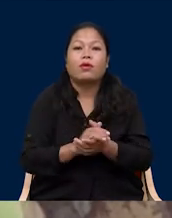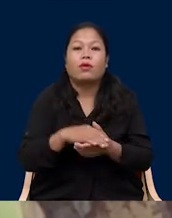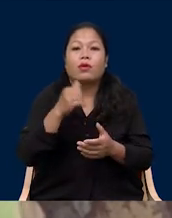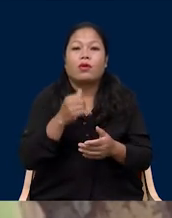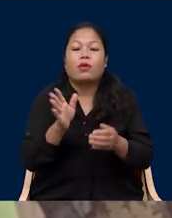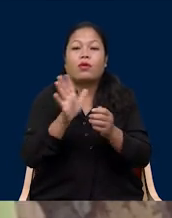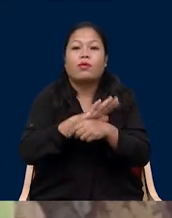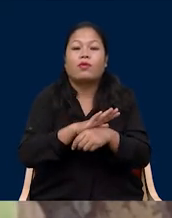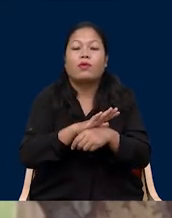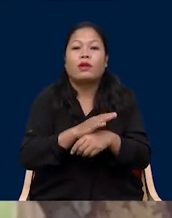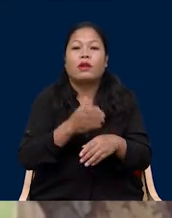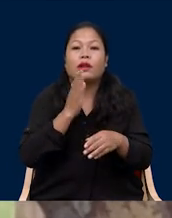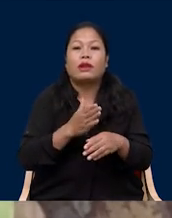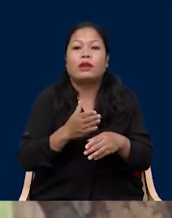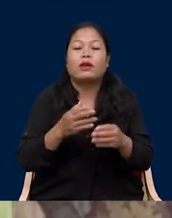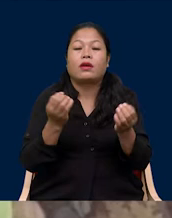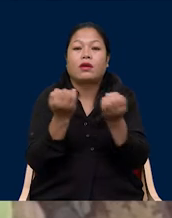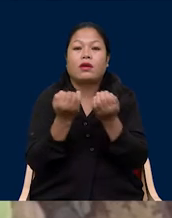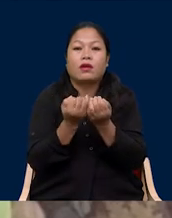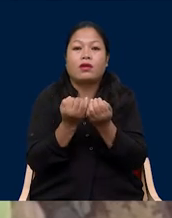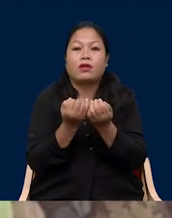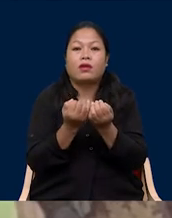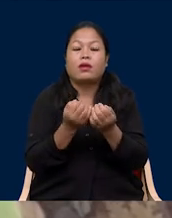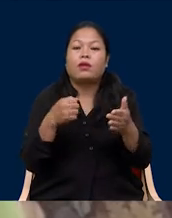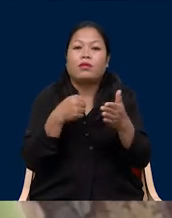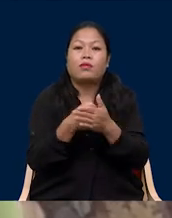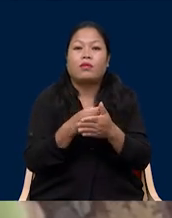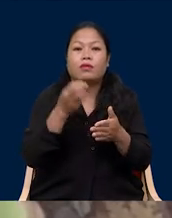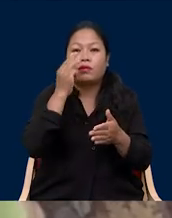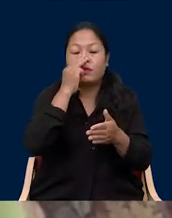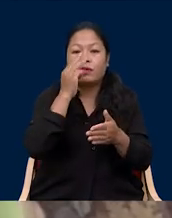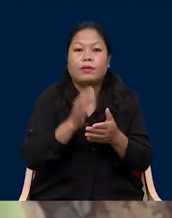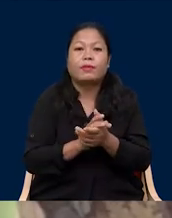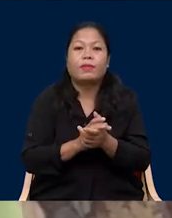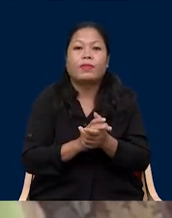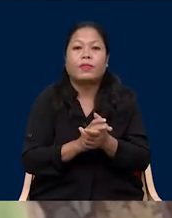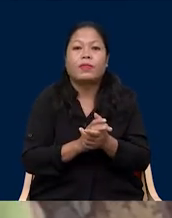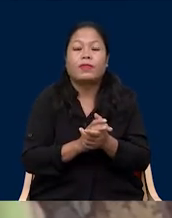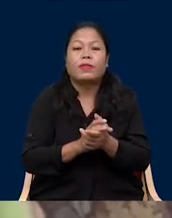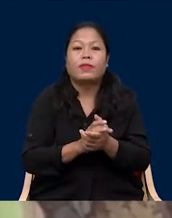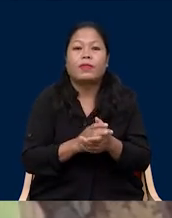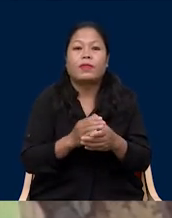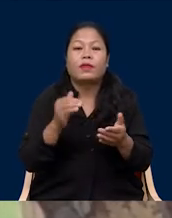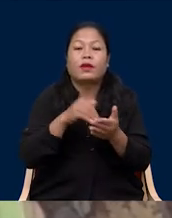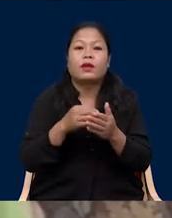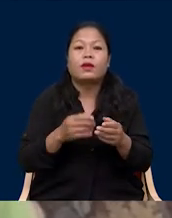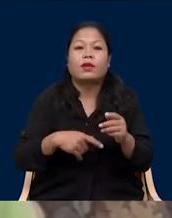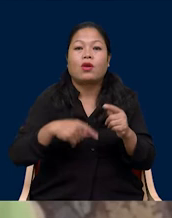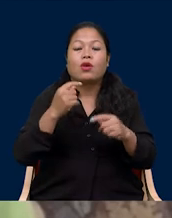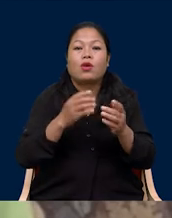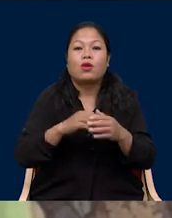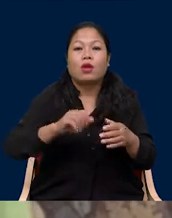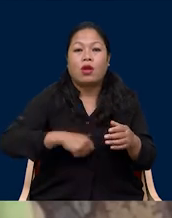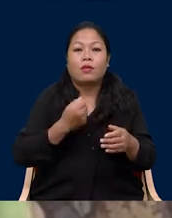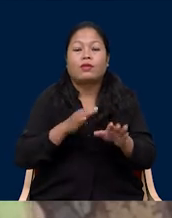यो अब COVID-19 को कारणले गर्दाखेरि चाहिँ अलिकति पहुँचमा चाहिँ अलिकति केही रेस्ट्रिक्सनहरू लगाइने हो